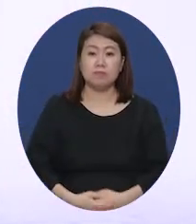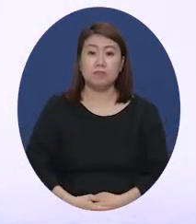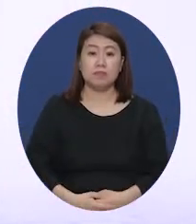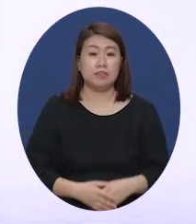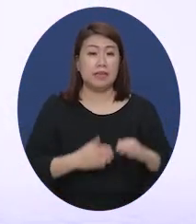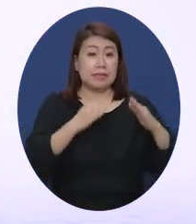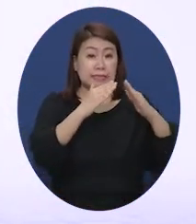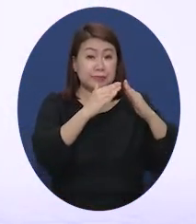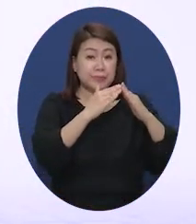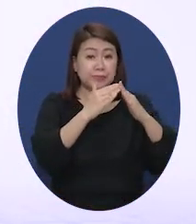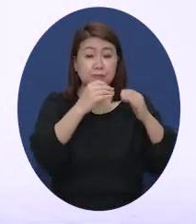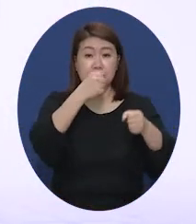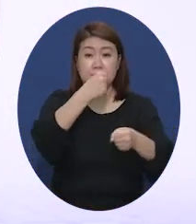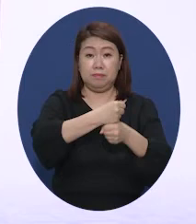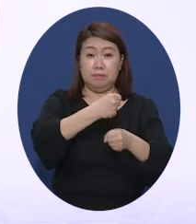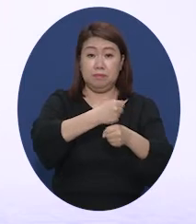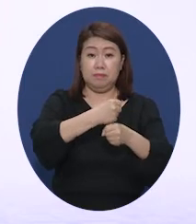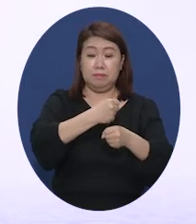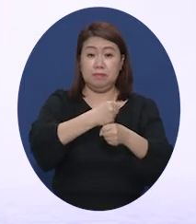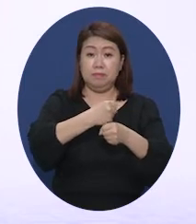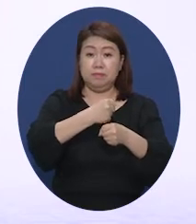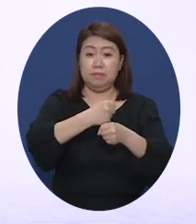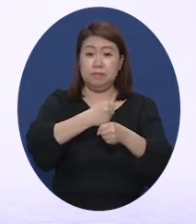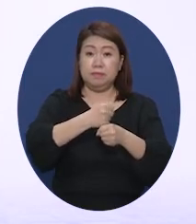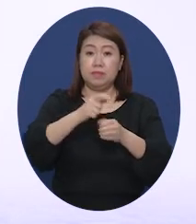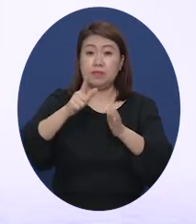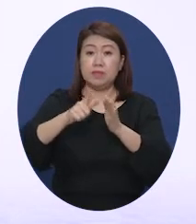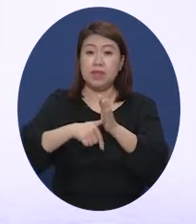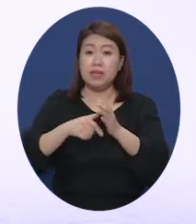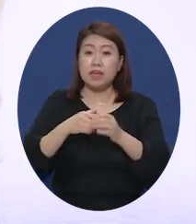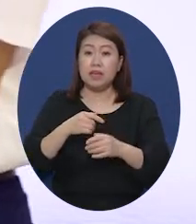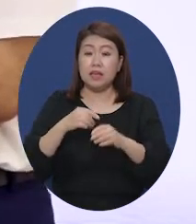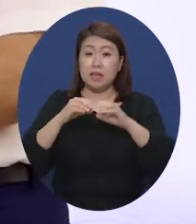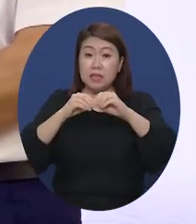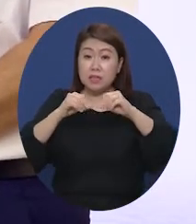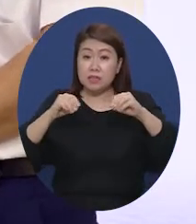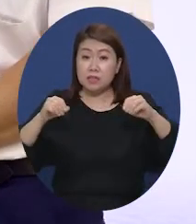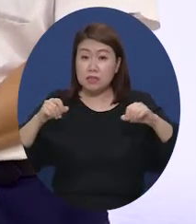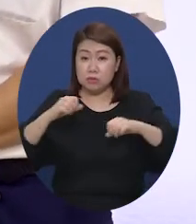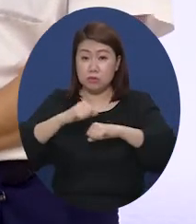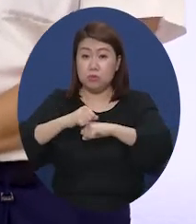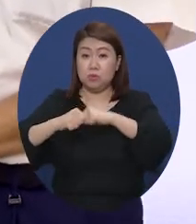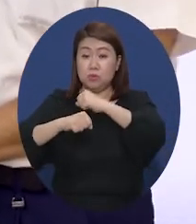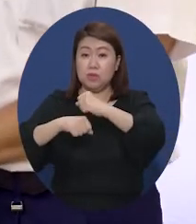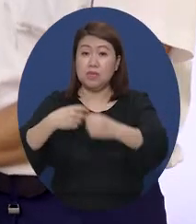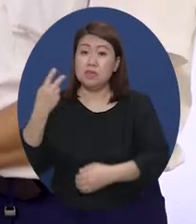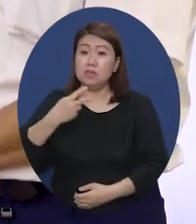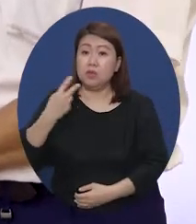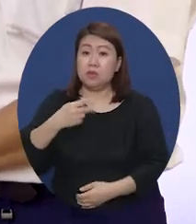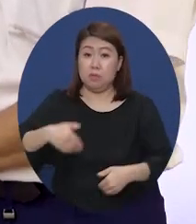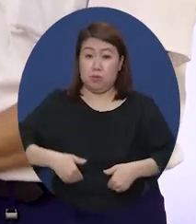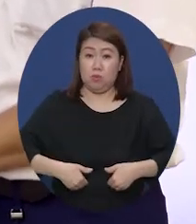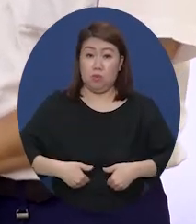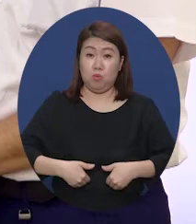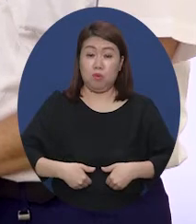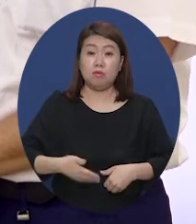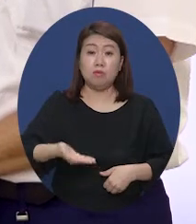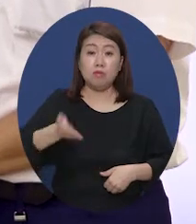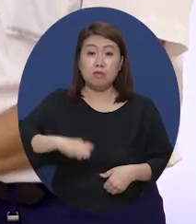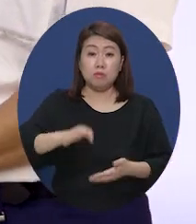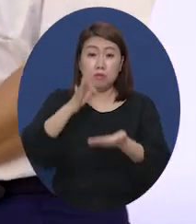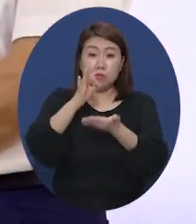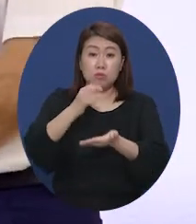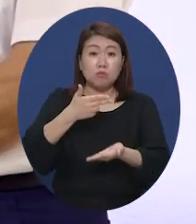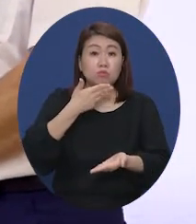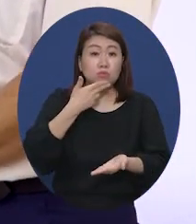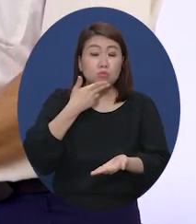다음에 집을 지어야겠죠. 창고나 이를 지으려면은 이렇게 흙벽돌이 한 2,000개 정도가 필요하다고 합니다. 그런데 돈이 없다